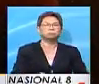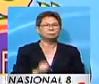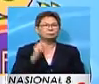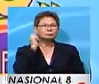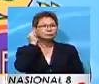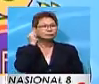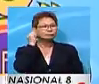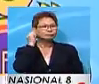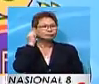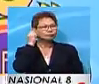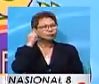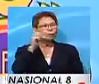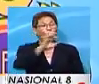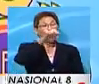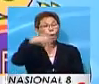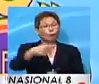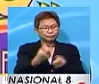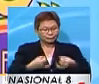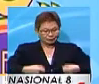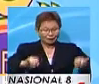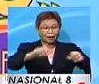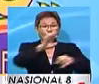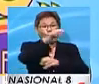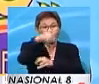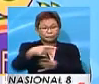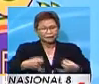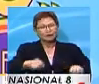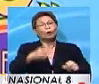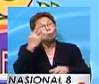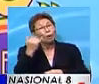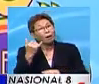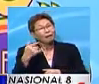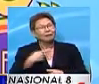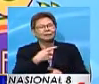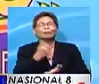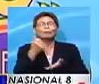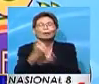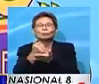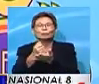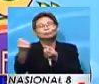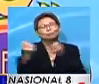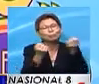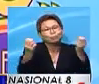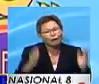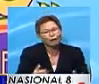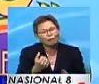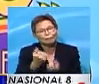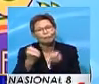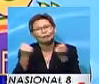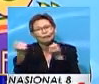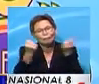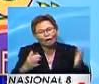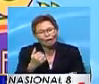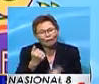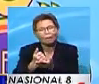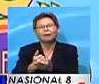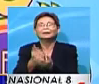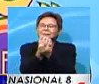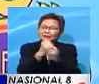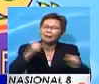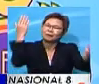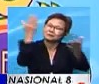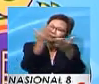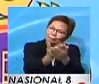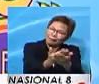keselamatan jalan yang kita buat semua ni adalah untuk membantu pengguna-pengguna Jalan Raya supaya dia selamat sampai di destinasi dan